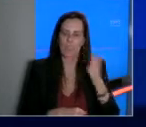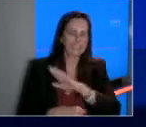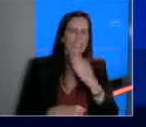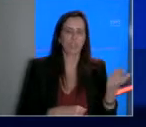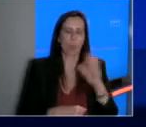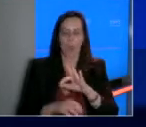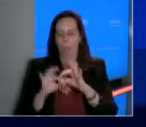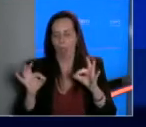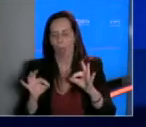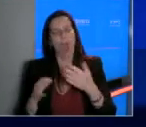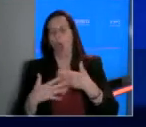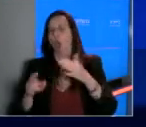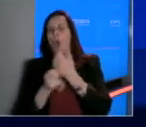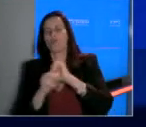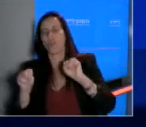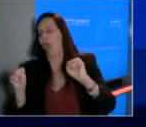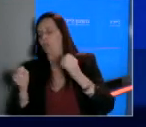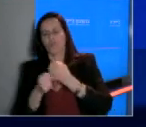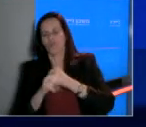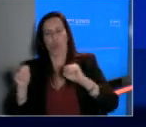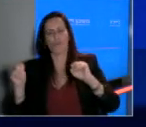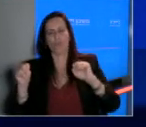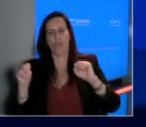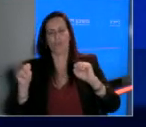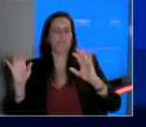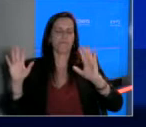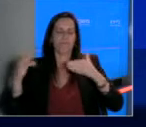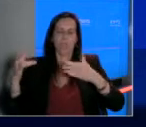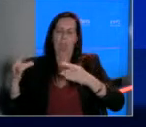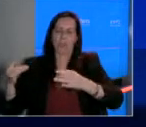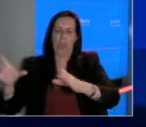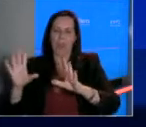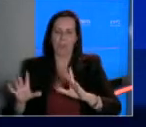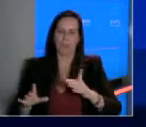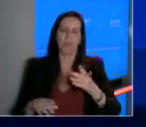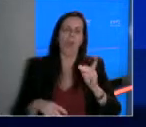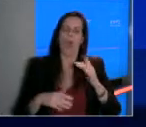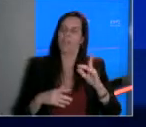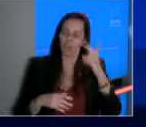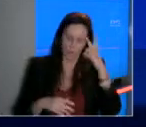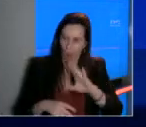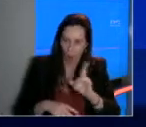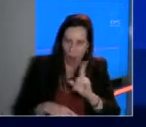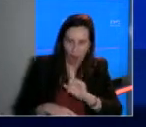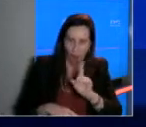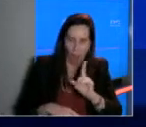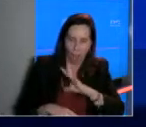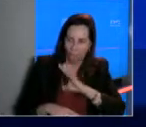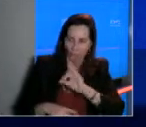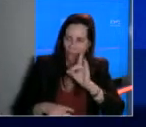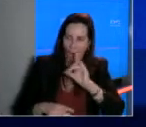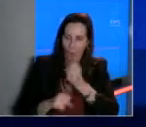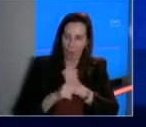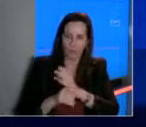זיגזוג. בהתחלה הם החליטו ללכת על... מדיניות של הדבקה מבוקרת של האוכלוסייה, ואז הם הבינו שזה לא ממש